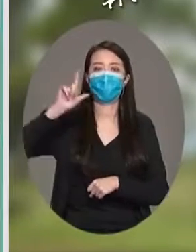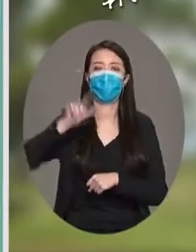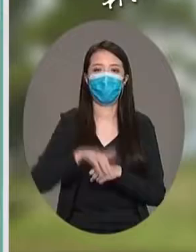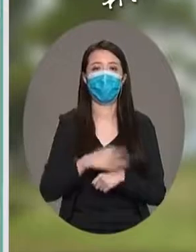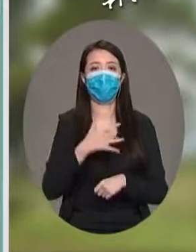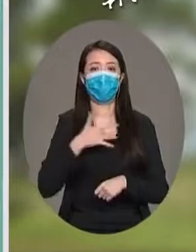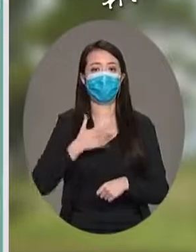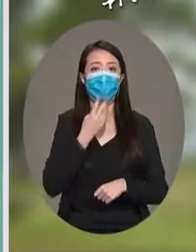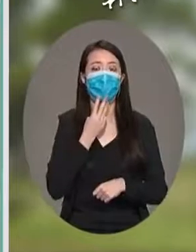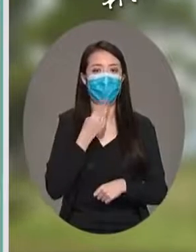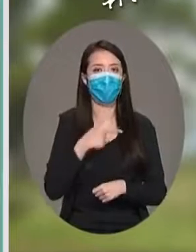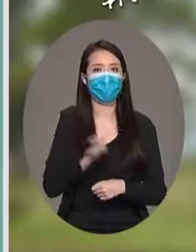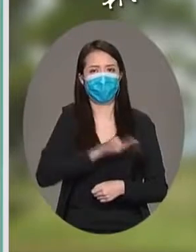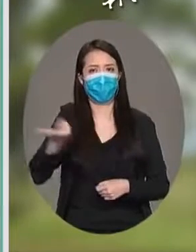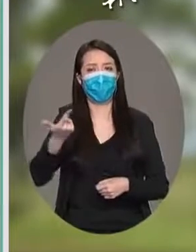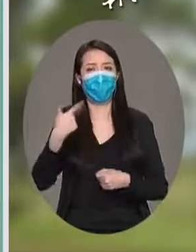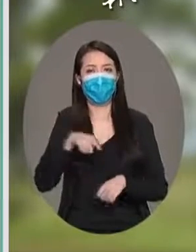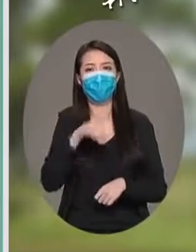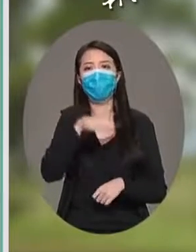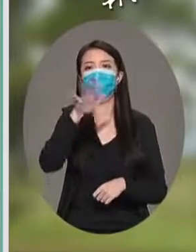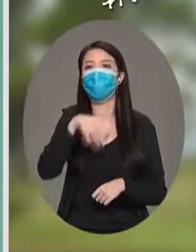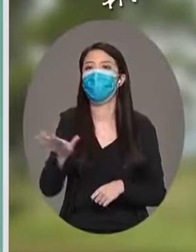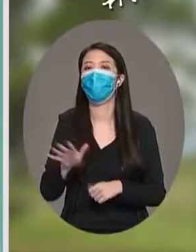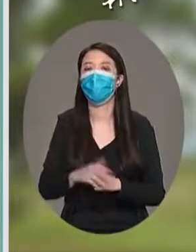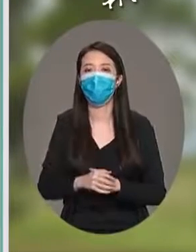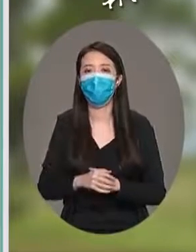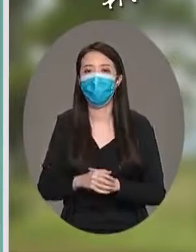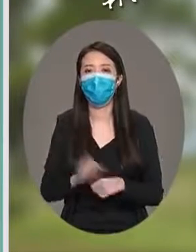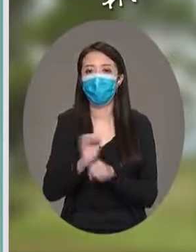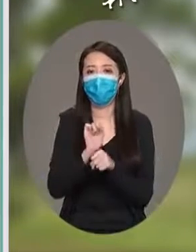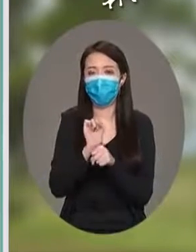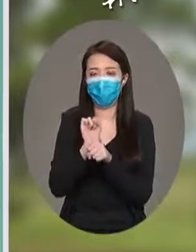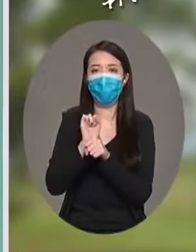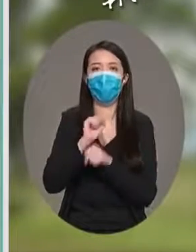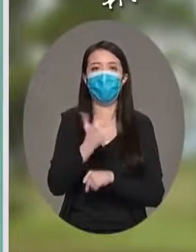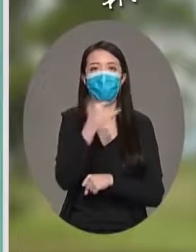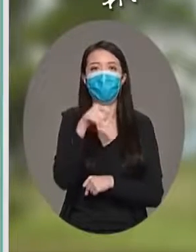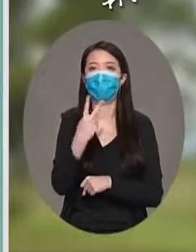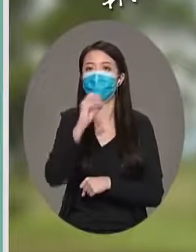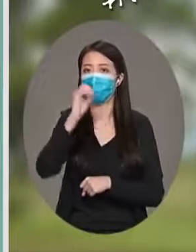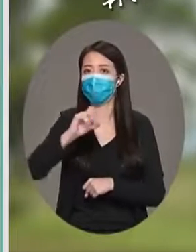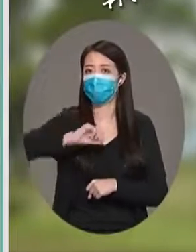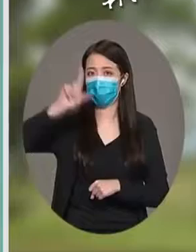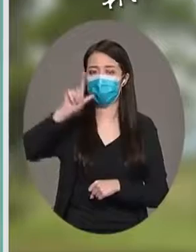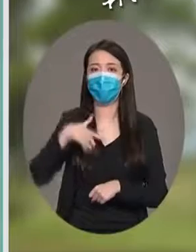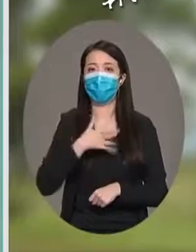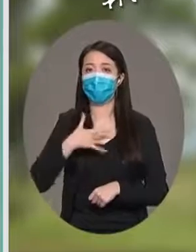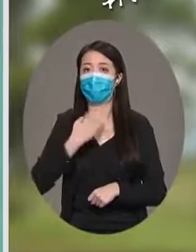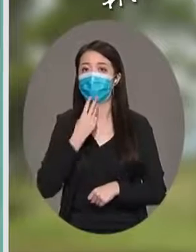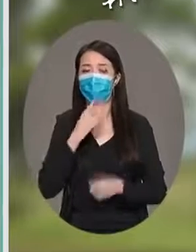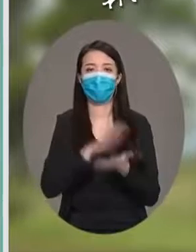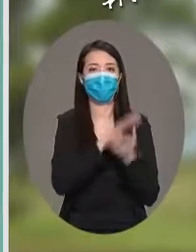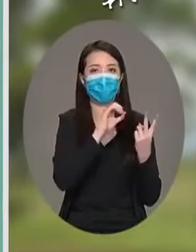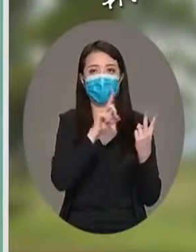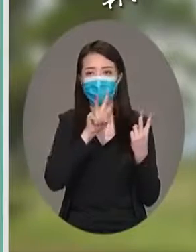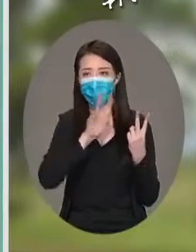中肺癌個案佔最多，有5000多宗個案，按年增加6.2%。肺癌繼2012年